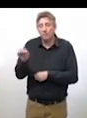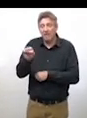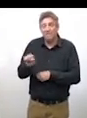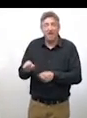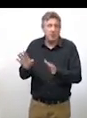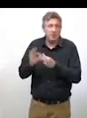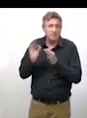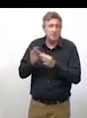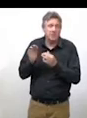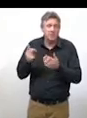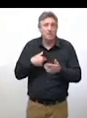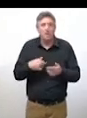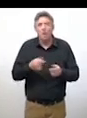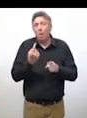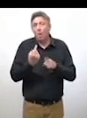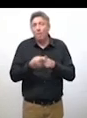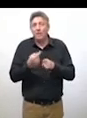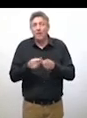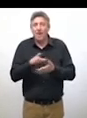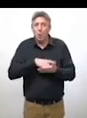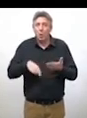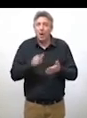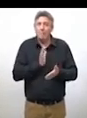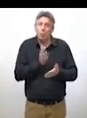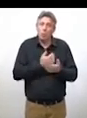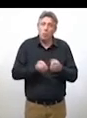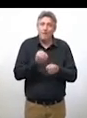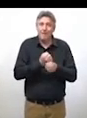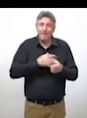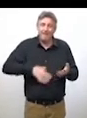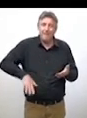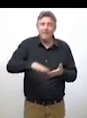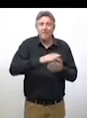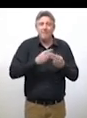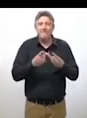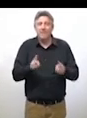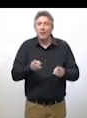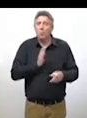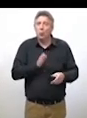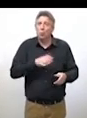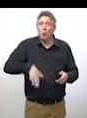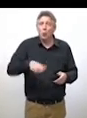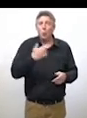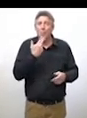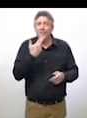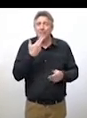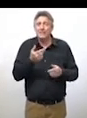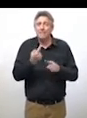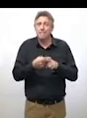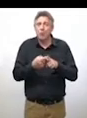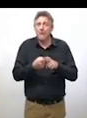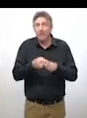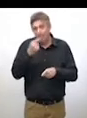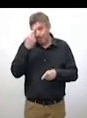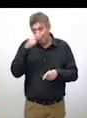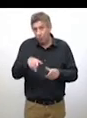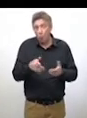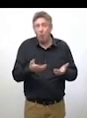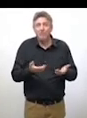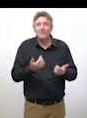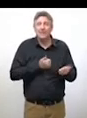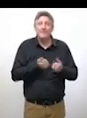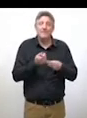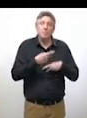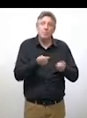est d'officialiser une monnaie locale à Bordeaux pour que la ville de Bordeaux puisse être utilisatrice de cette monnaie, à la fois pour le paiement de certains services